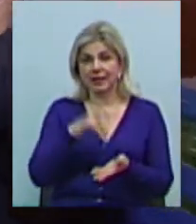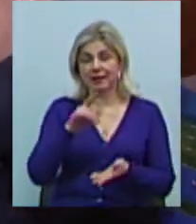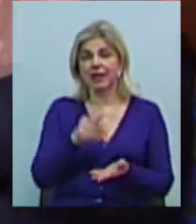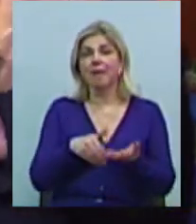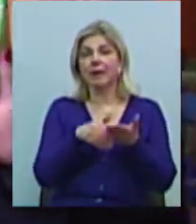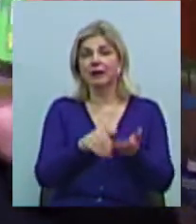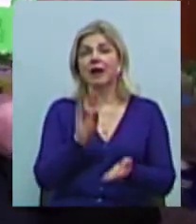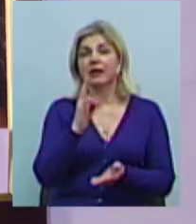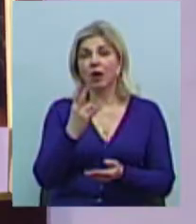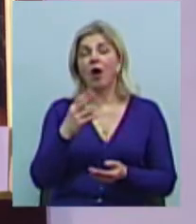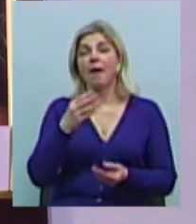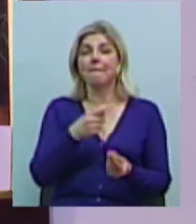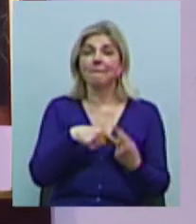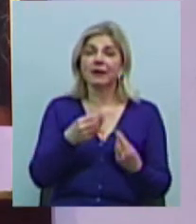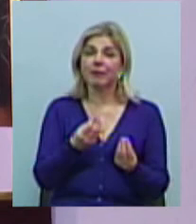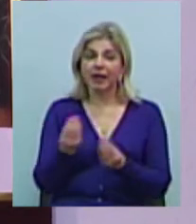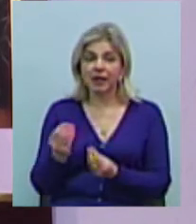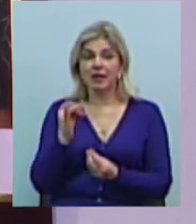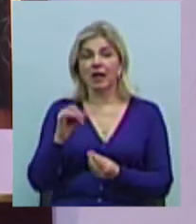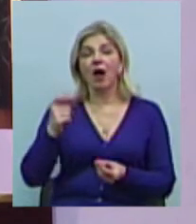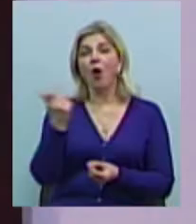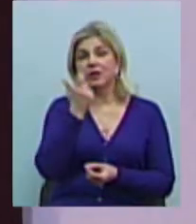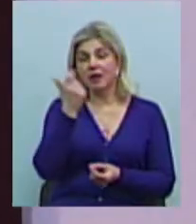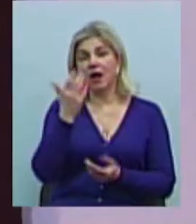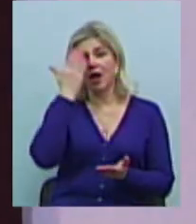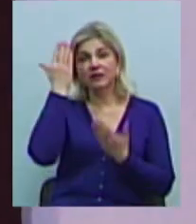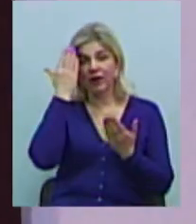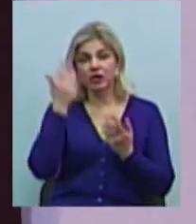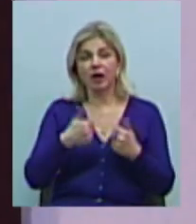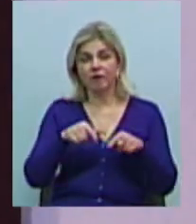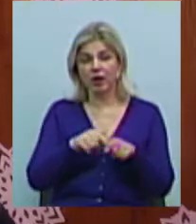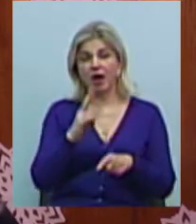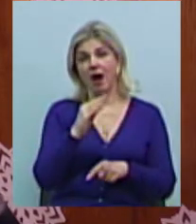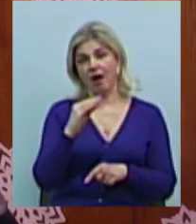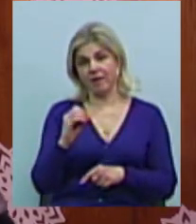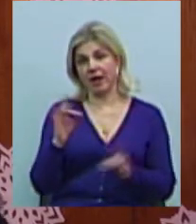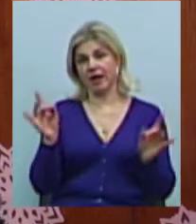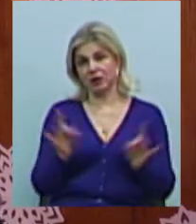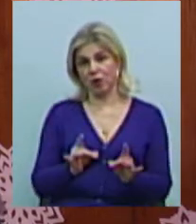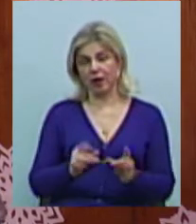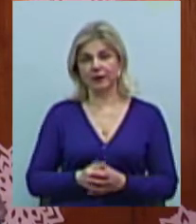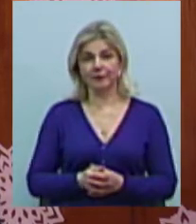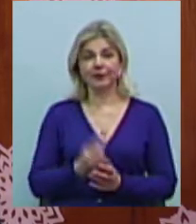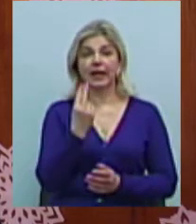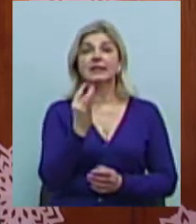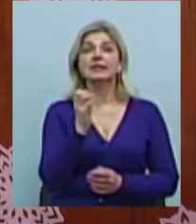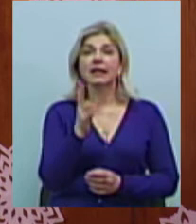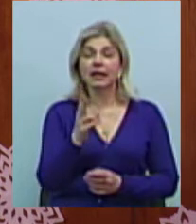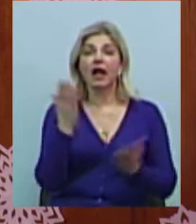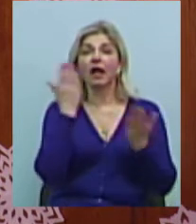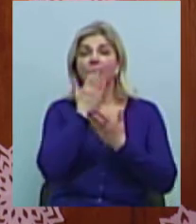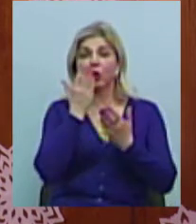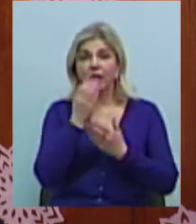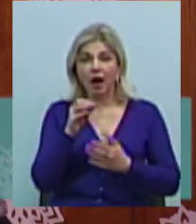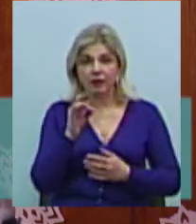підтримки миколаївських підприємців, власників розважальних закладів, кафе та ресторанів. І цирк, і кінотеатри. І цирк,